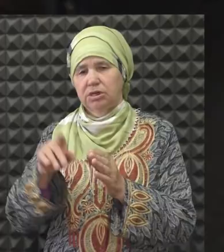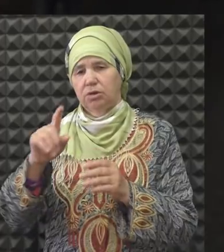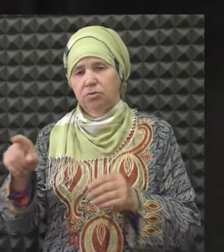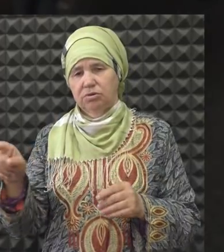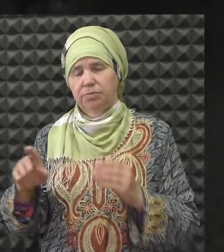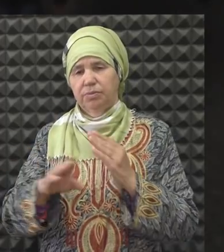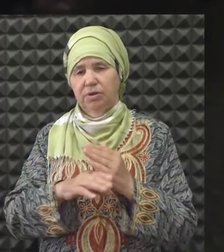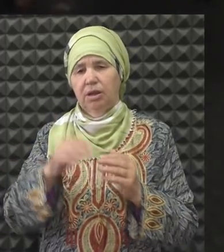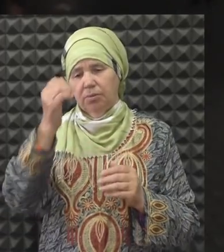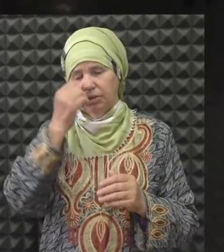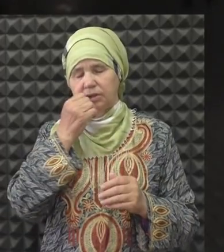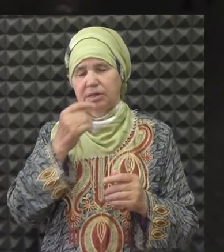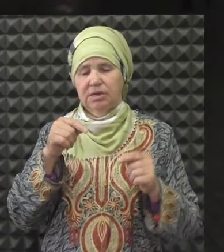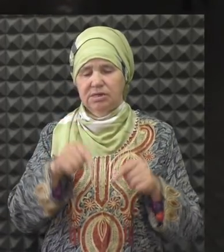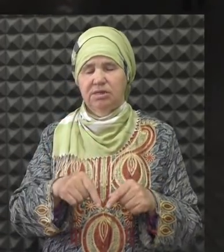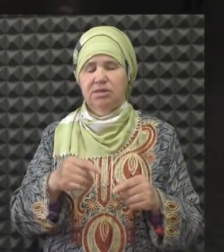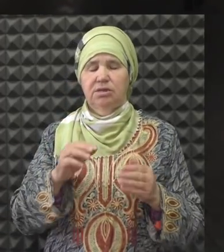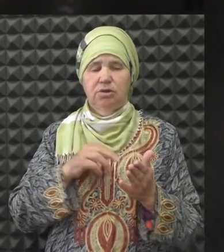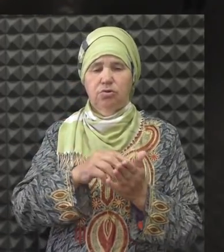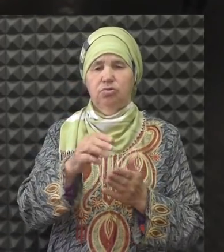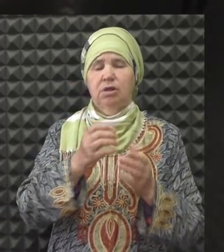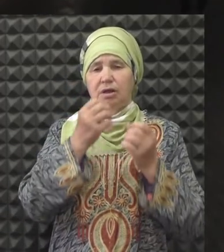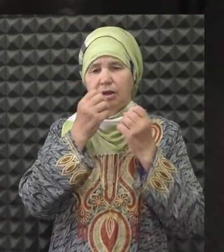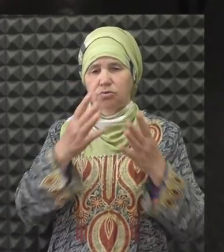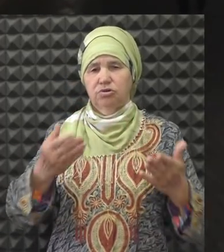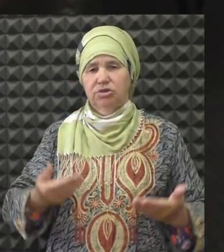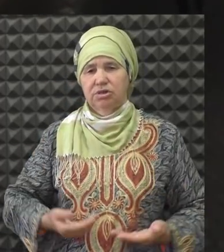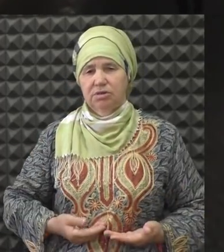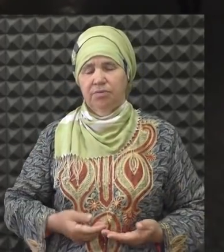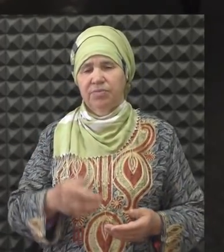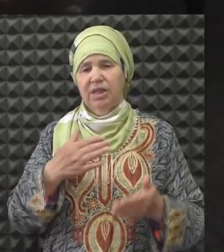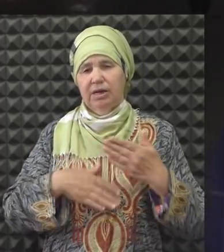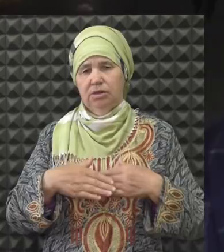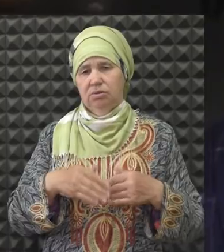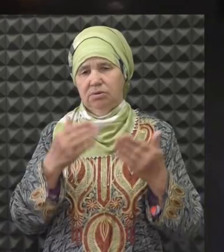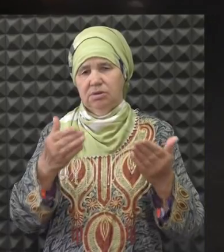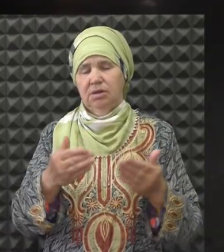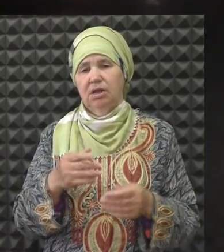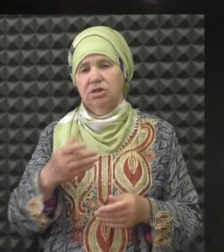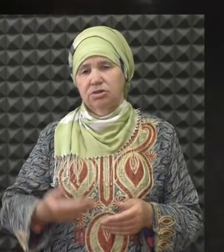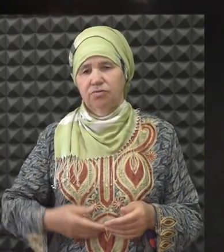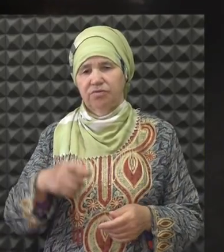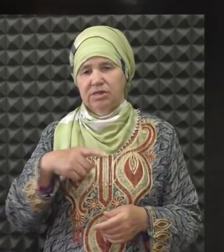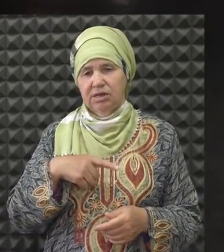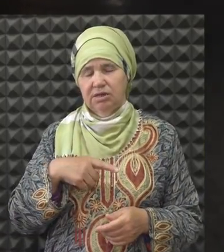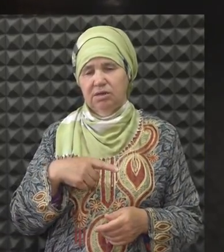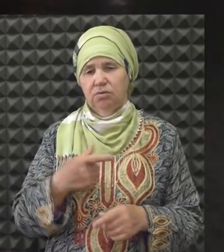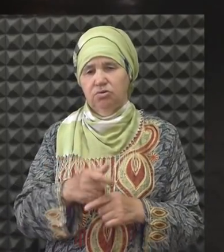рабочего, благодаря которому вот у нас здесь жизнь. Я просто радуюсь искренне, что живу в